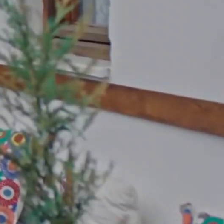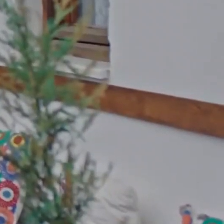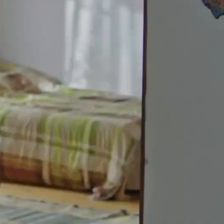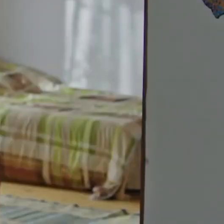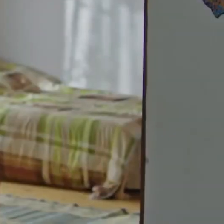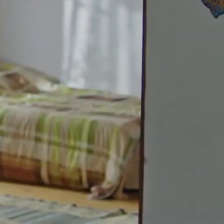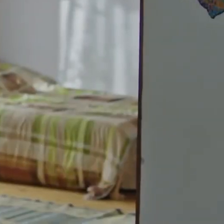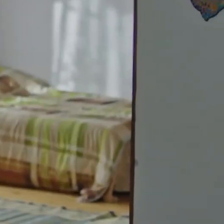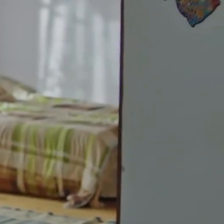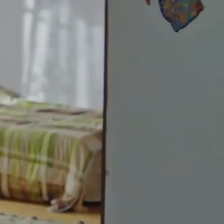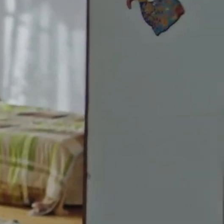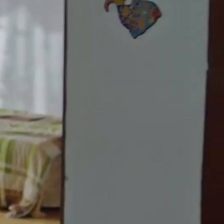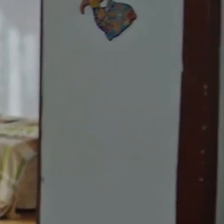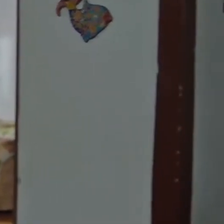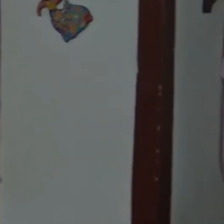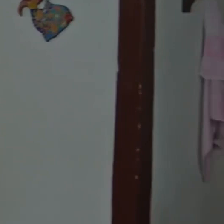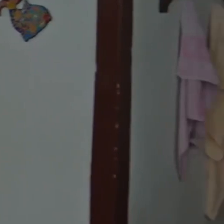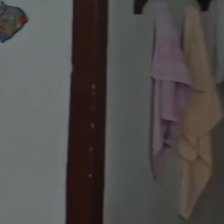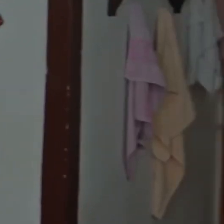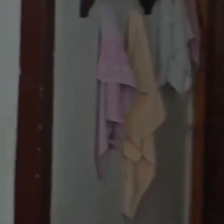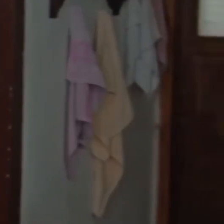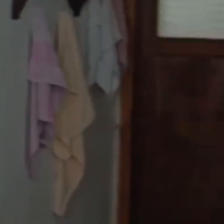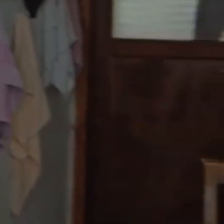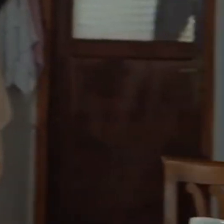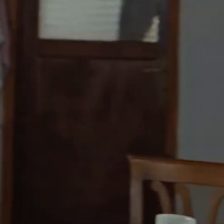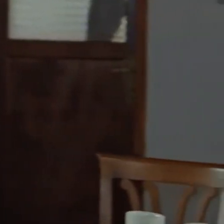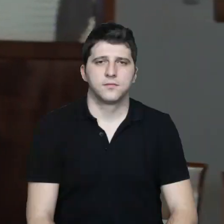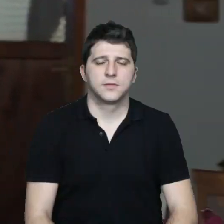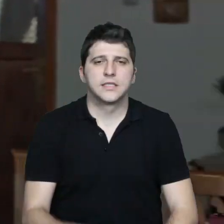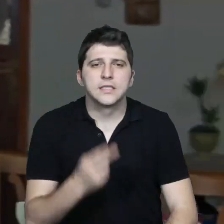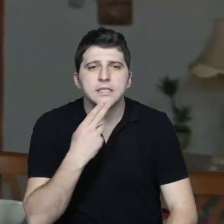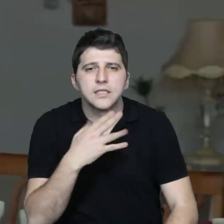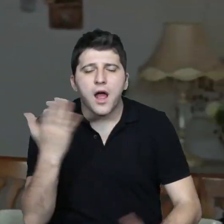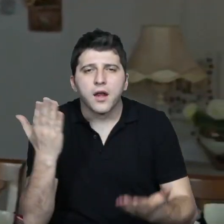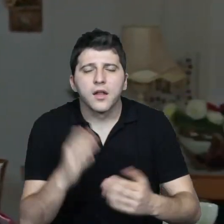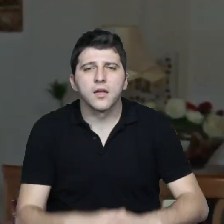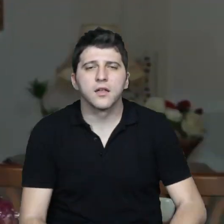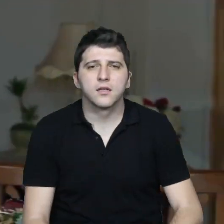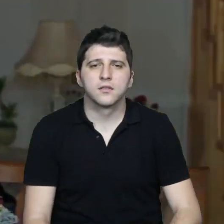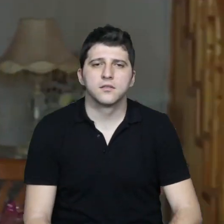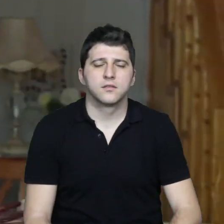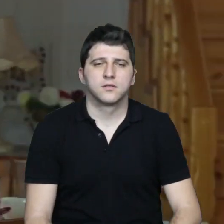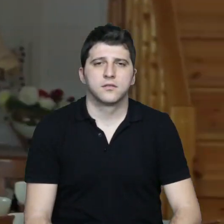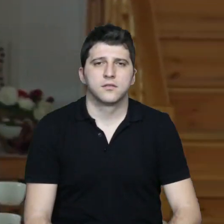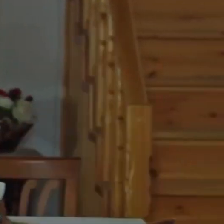Beyaz badanalı duvarda porselen kuşlar, çiviye asılı havlular, askılık bir ağaç. Kızlar!